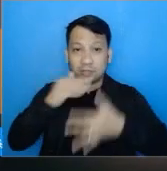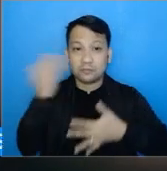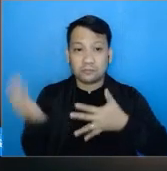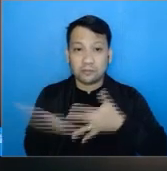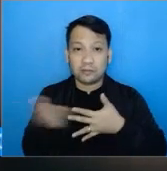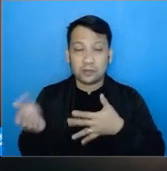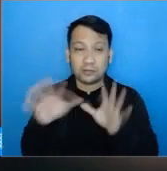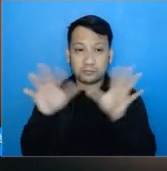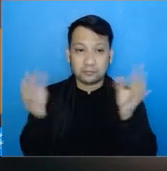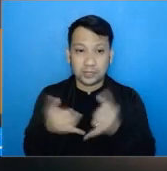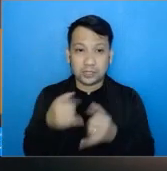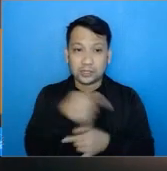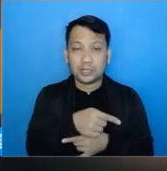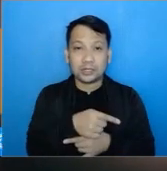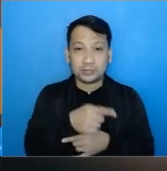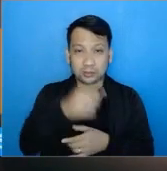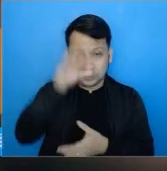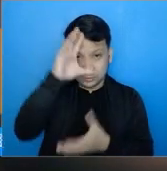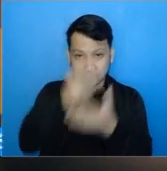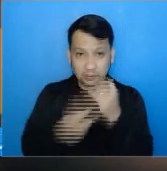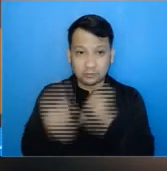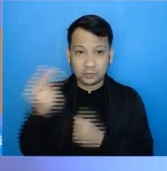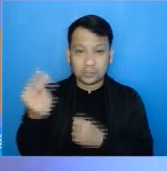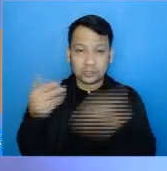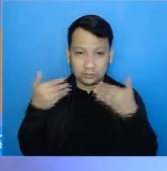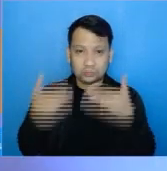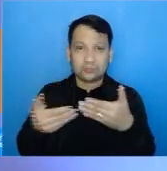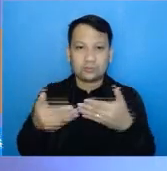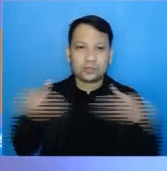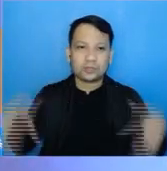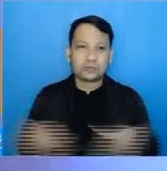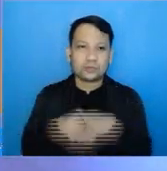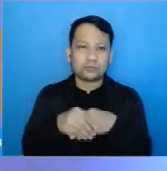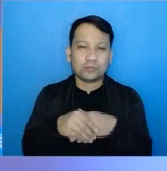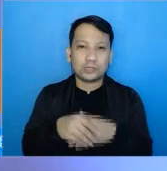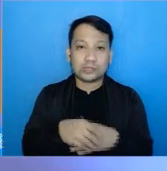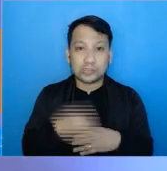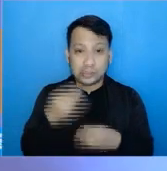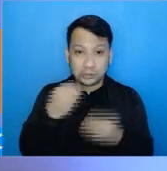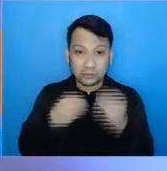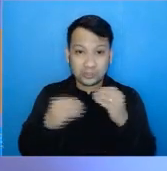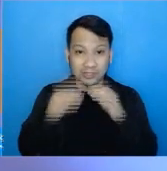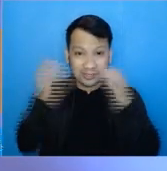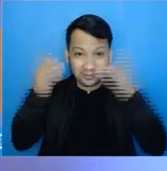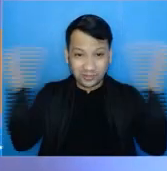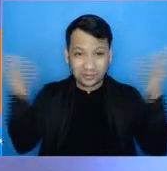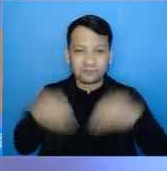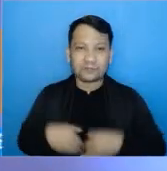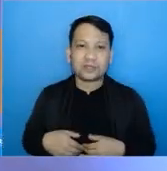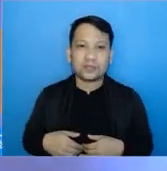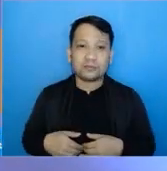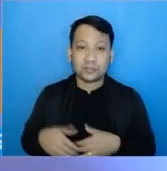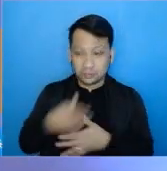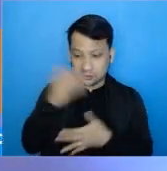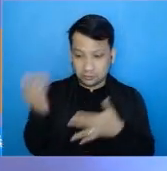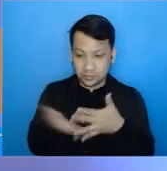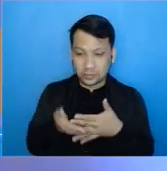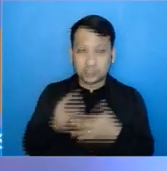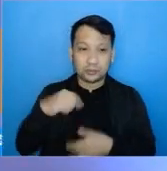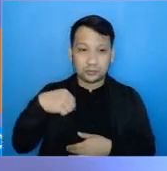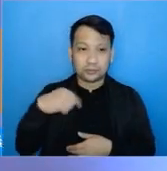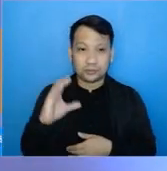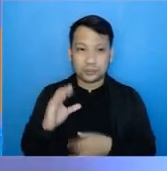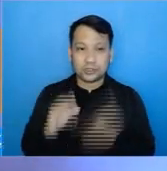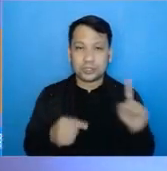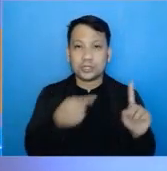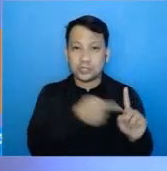laban sa mag-asawang nagtuloy pa rin sa kanilang wedding reception. Samantala, sinampaan din ang reklamo ng Quezon City Government si Don